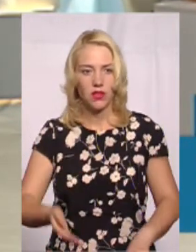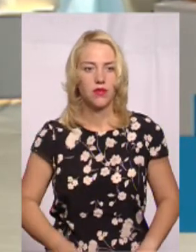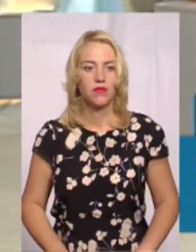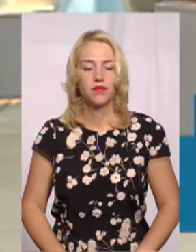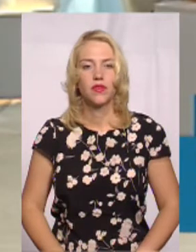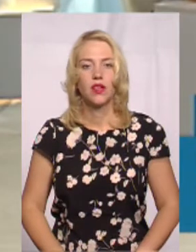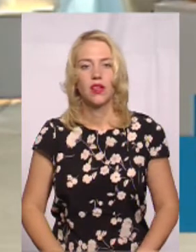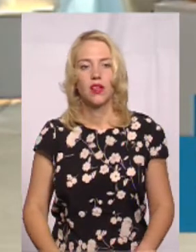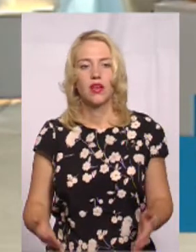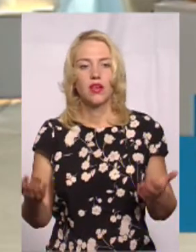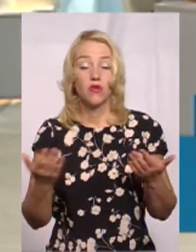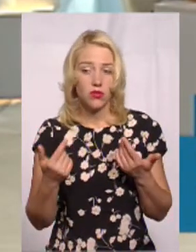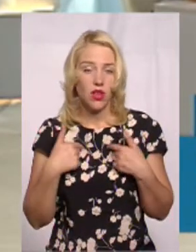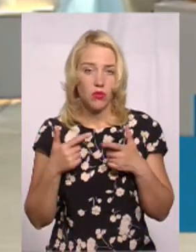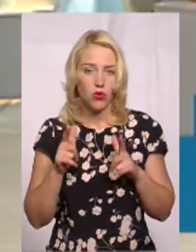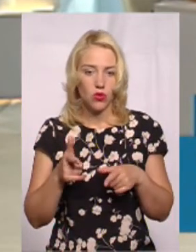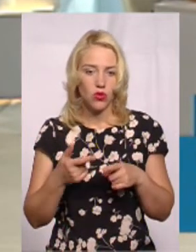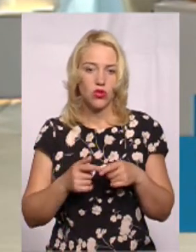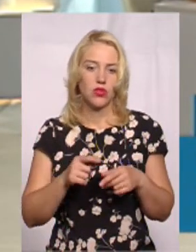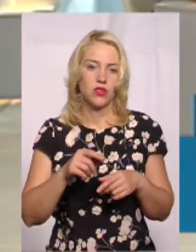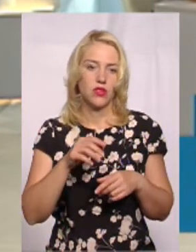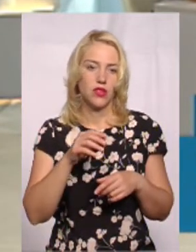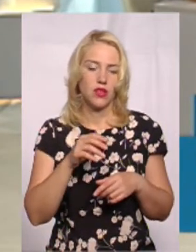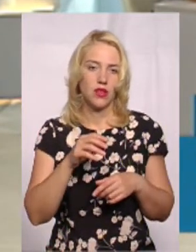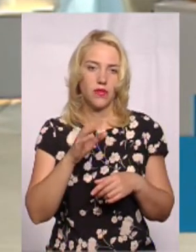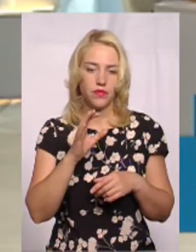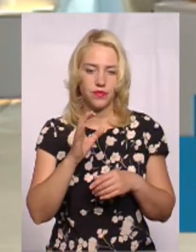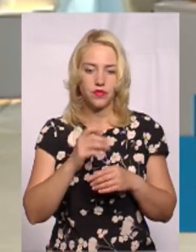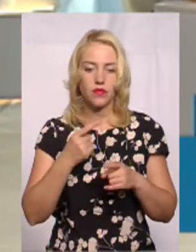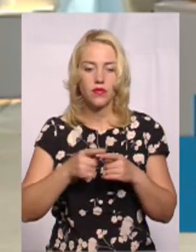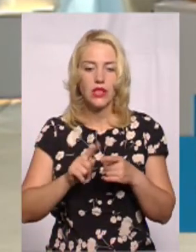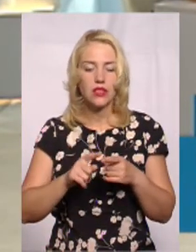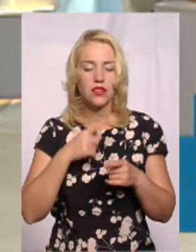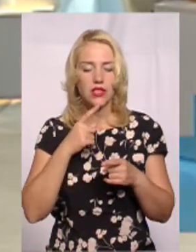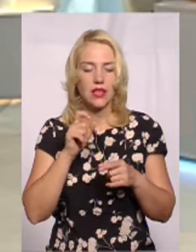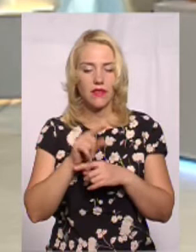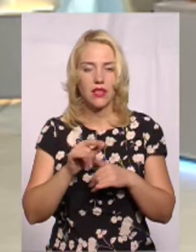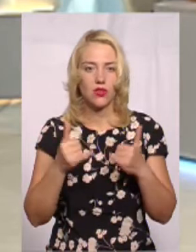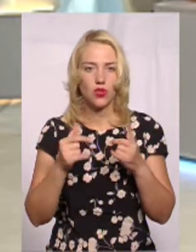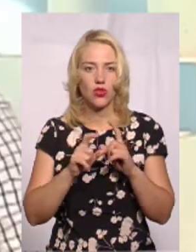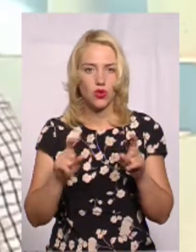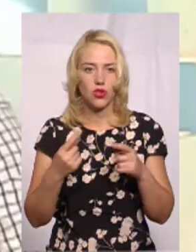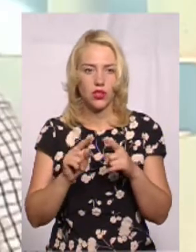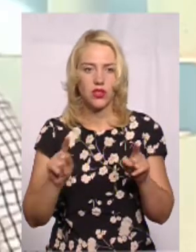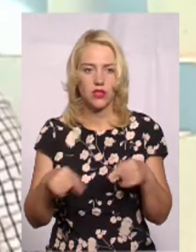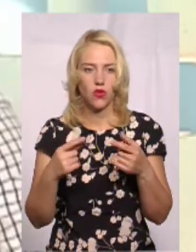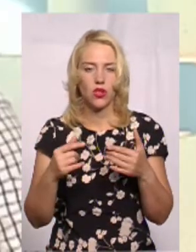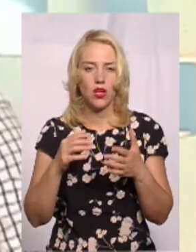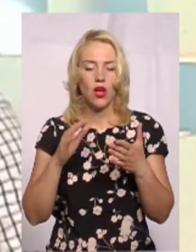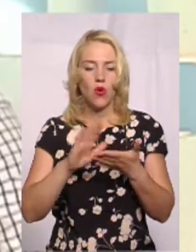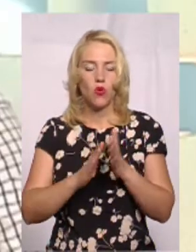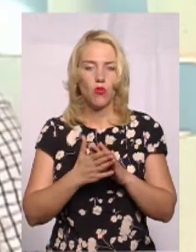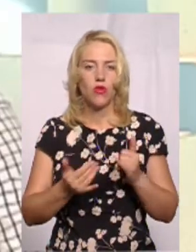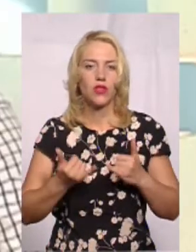Ну, в якійсь мірі я погоджуюся з Андрієм Васильовичем, в якійсь мірі ні. Справа в тім, що завдання сучасної школи – це створення умов для